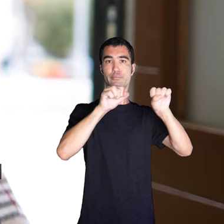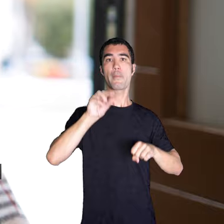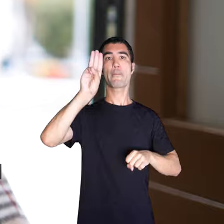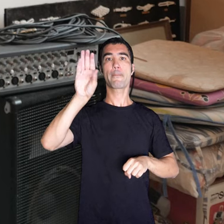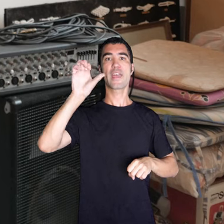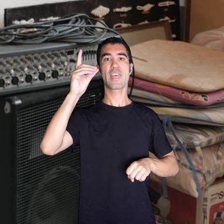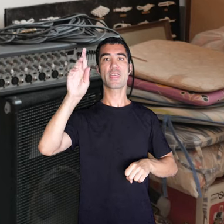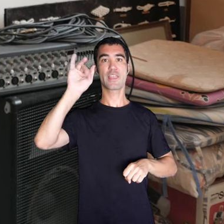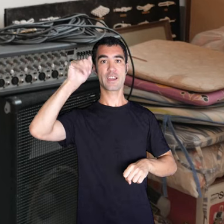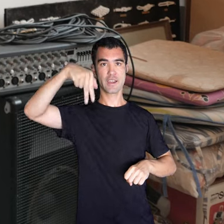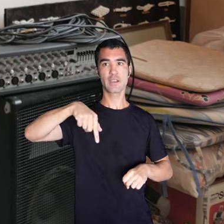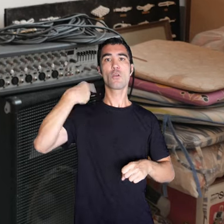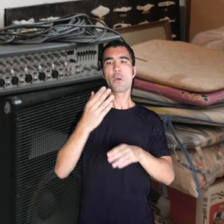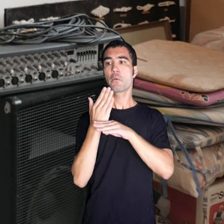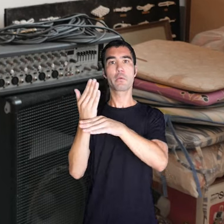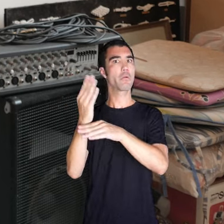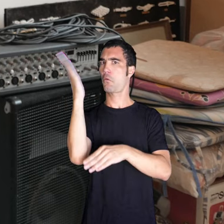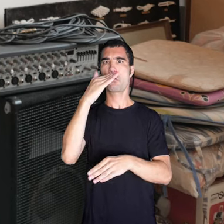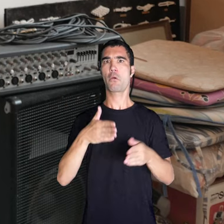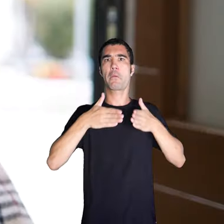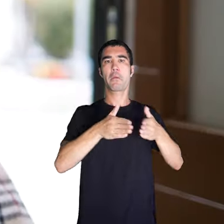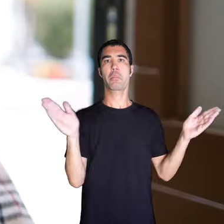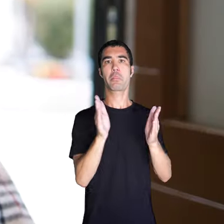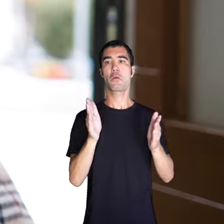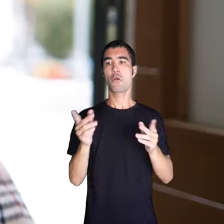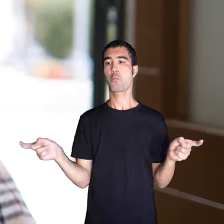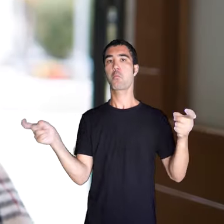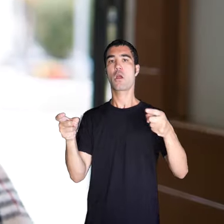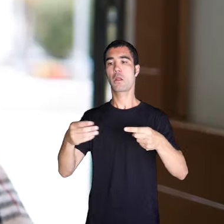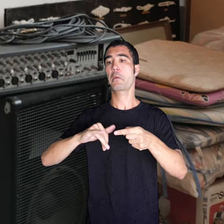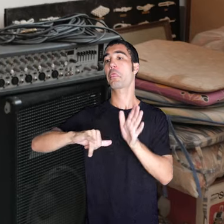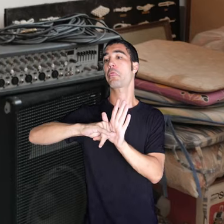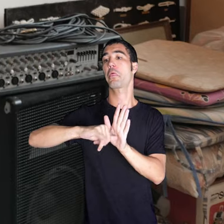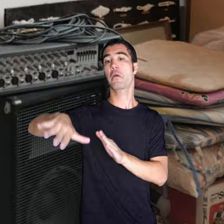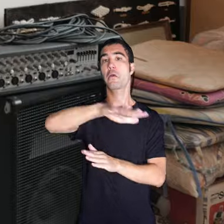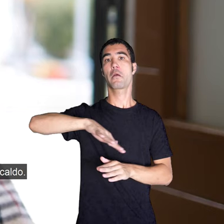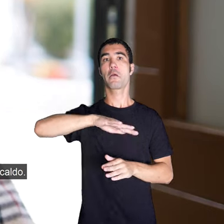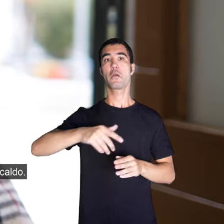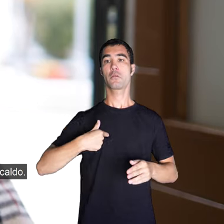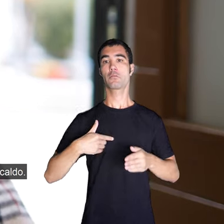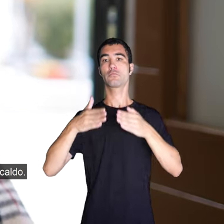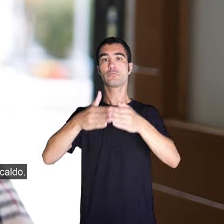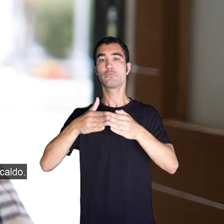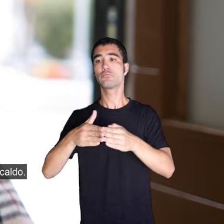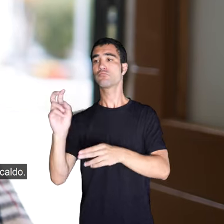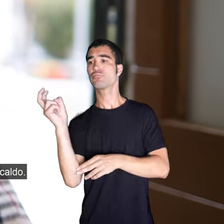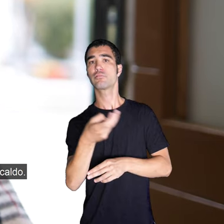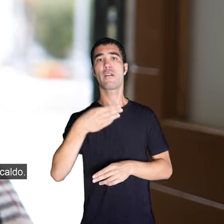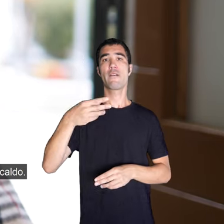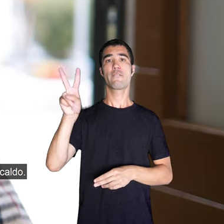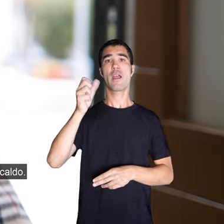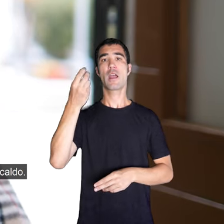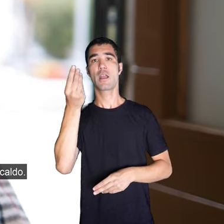el Pedrín. No duen voler, que era un botet petit, per davant la bocana i tot això. De voluntí, agafaven serrans,